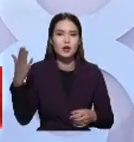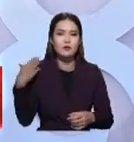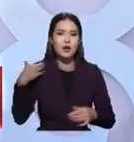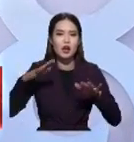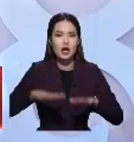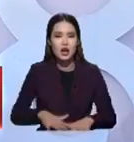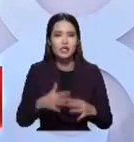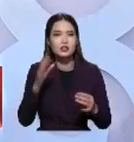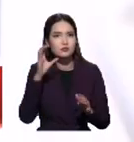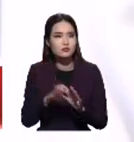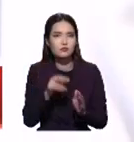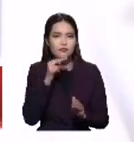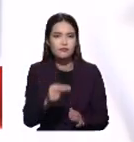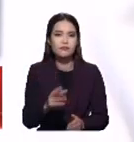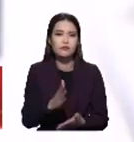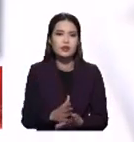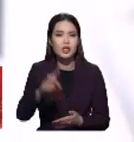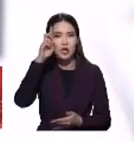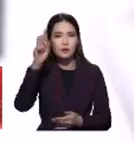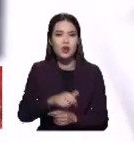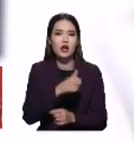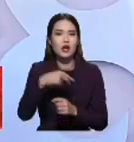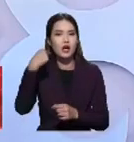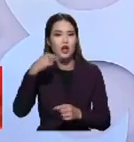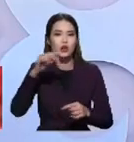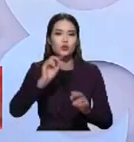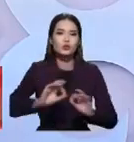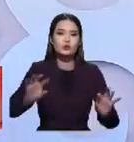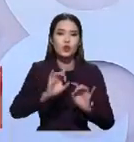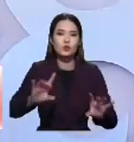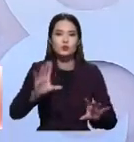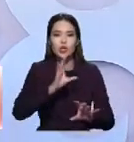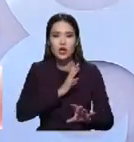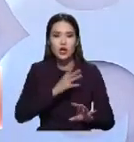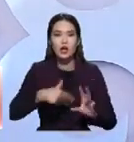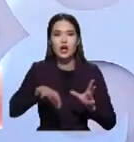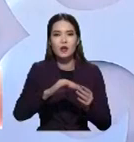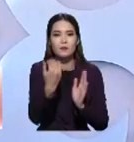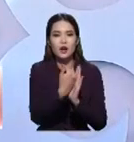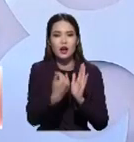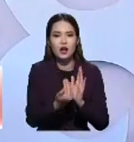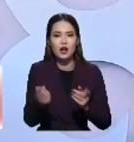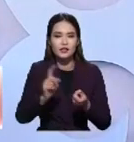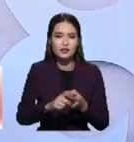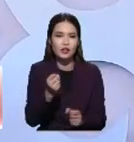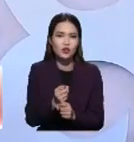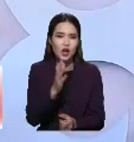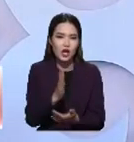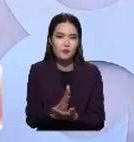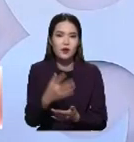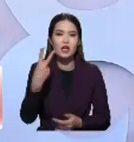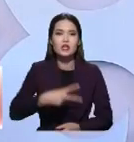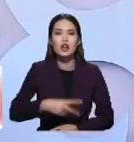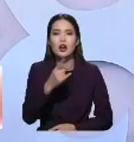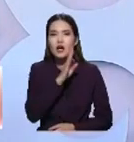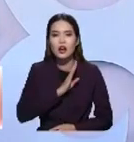жүйелі түрде тыңдауын ұсынамын. Мемлекет басшысының көмегімен үлкен аңсаған сәби бағдарламасы жүзеге асуда. 21